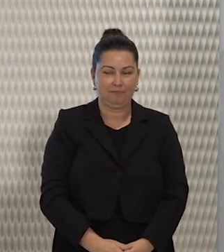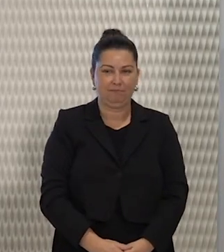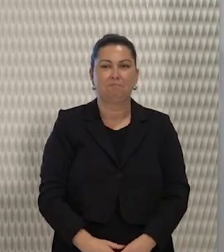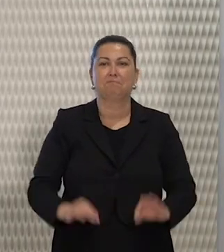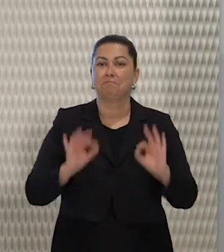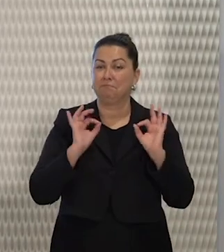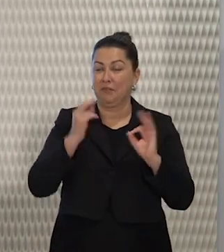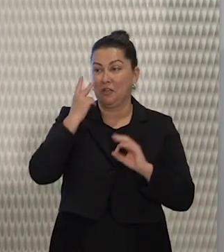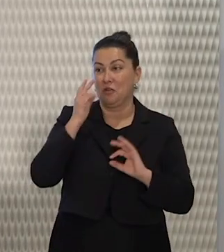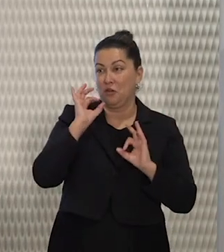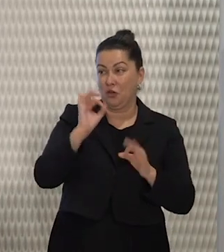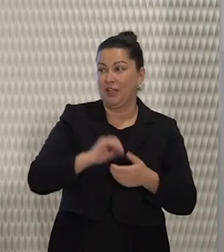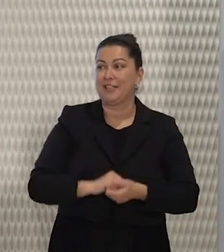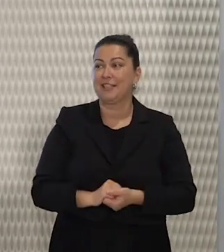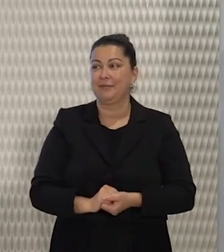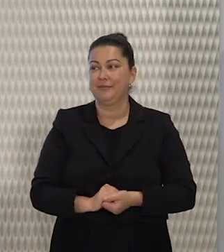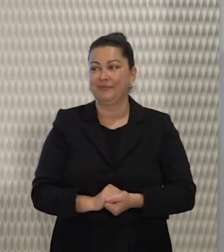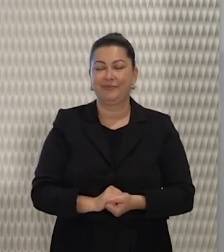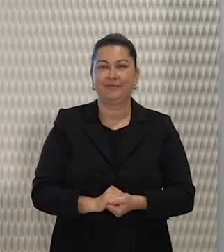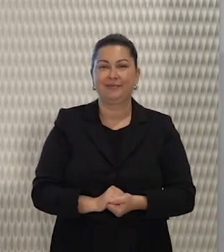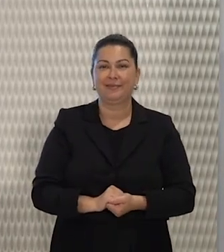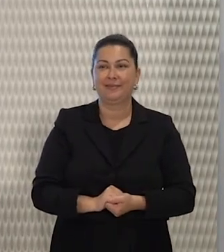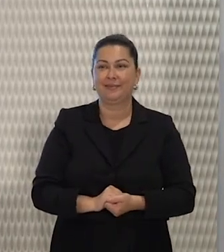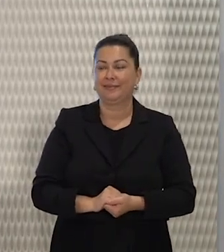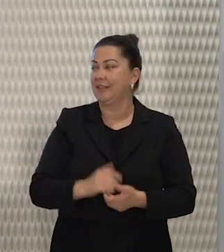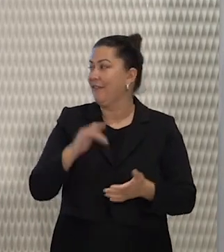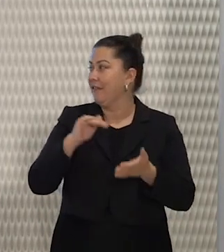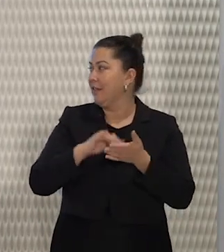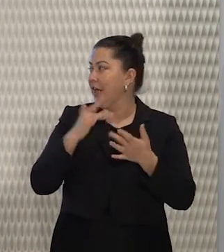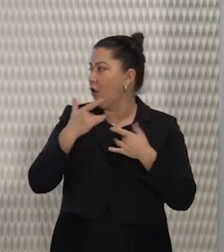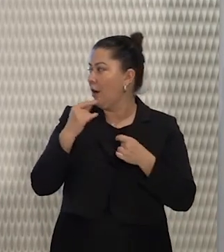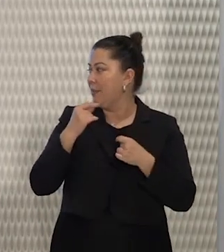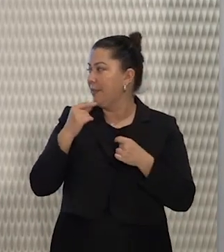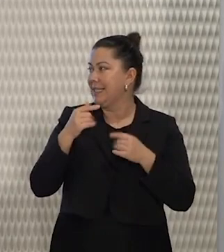Jawohl, schaut schon ganz gut aus. Fahren wir ein bisschen rüber noch.